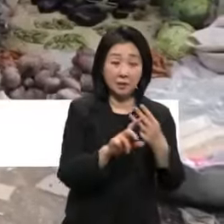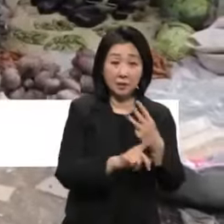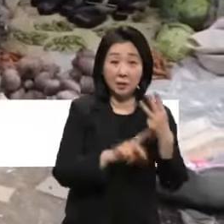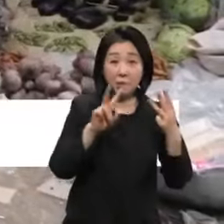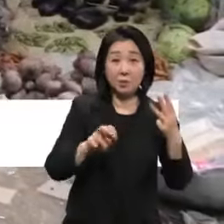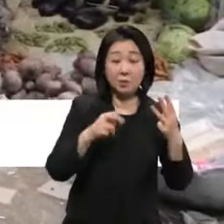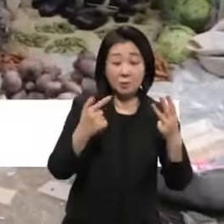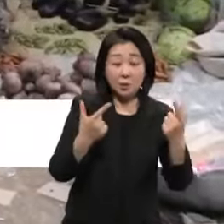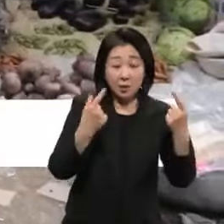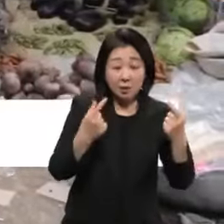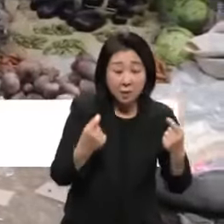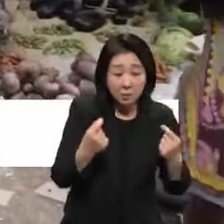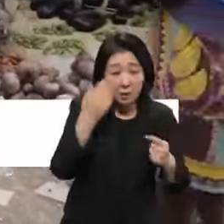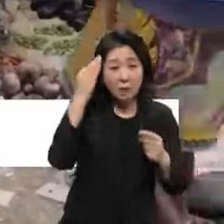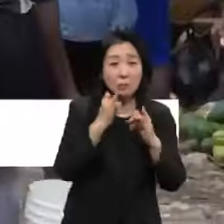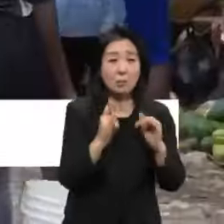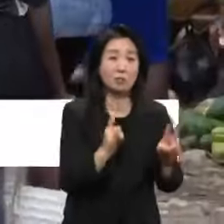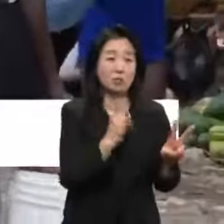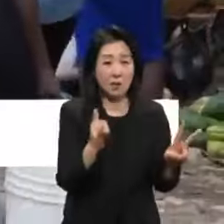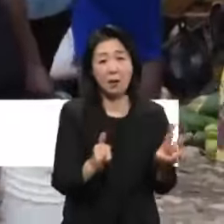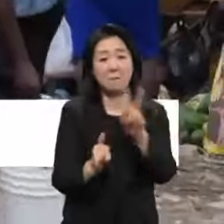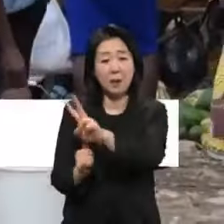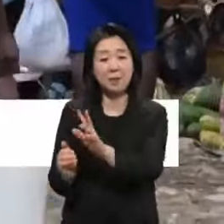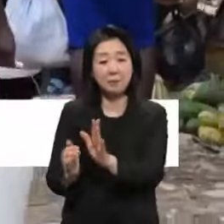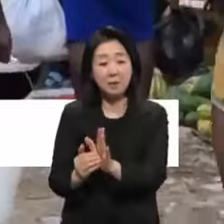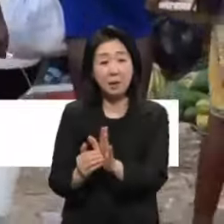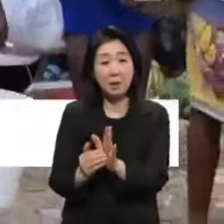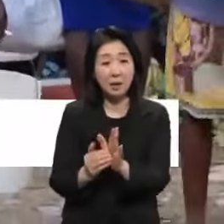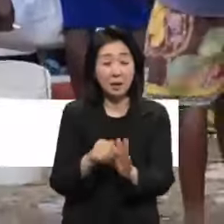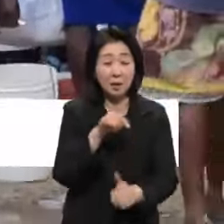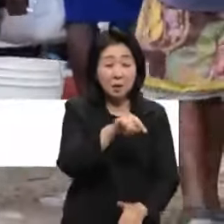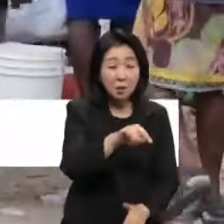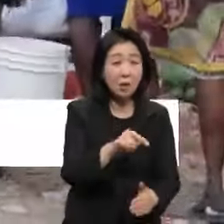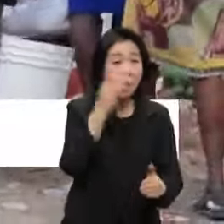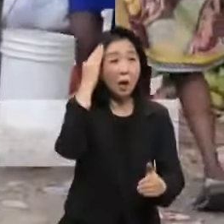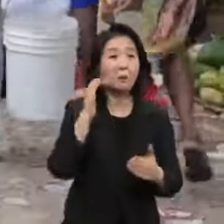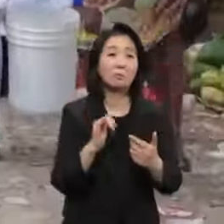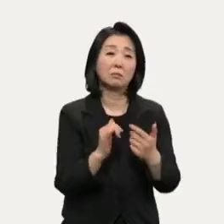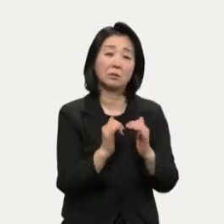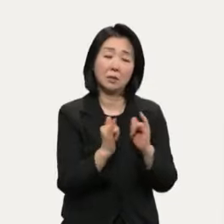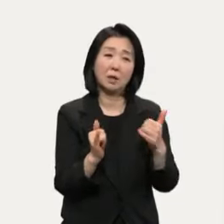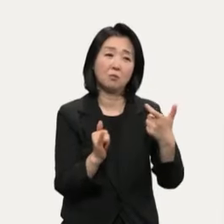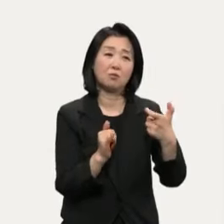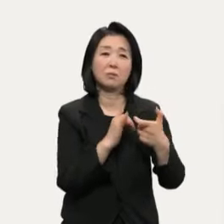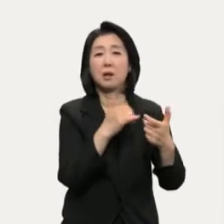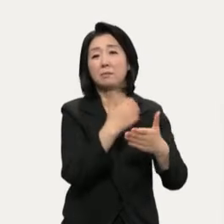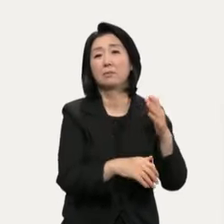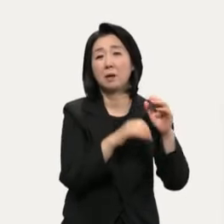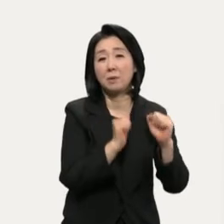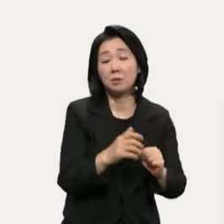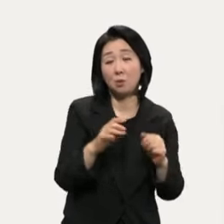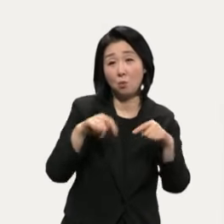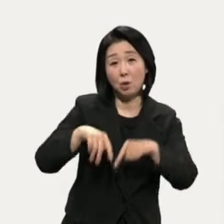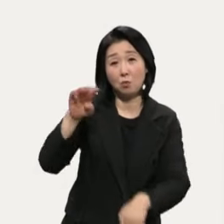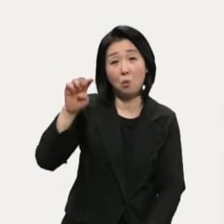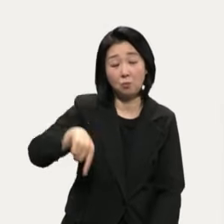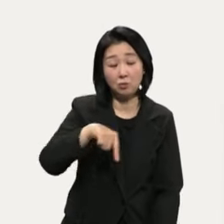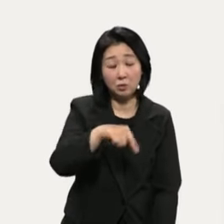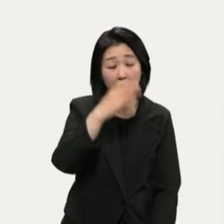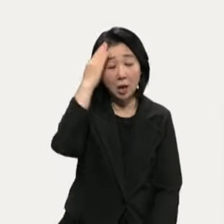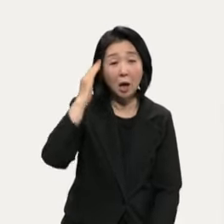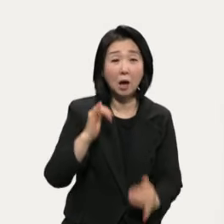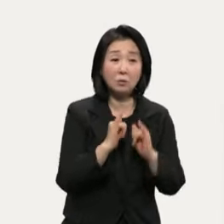같은 방식으로 철수했습니다. IT에는 아직 우리 국민 60명이 남아 있습니다. 외교부는 현재 IT에 체류 중인